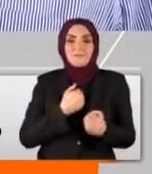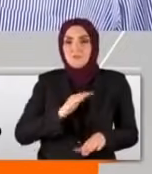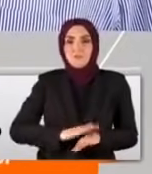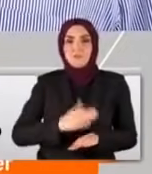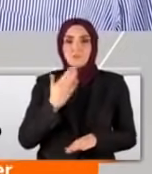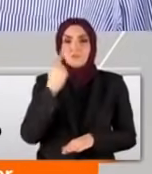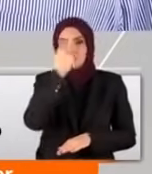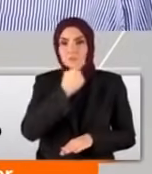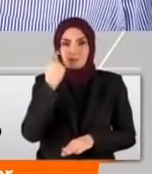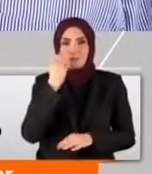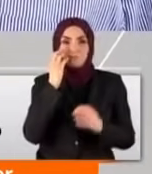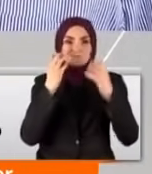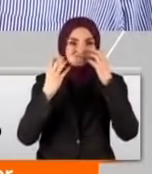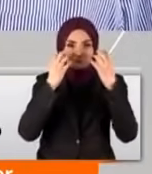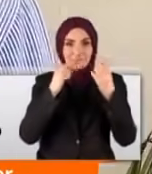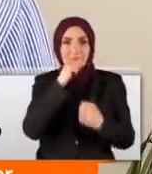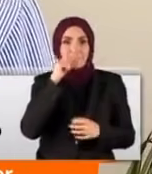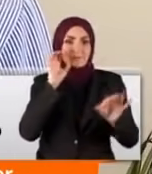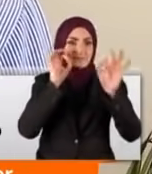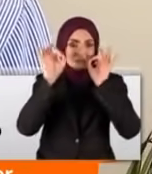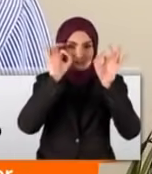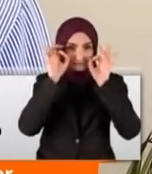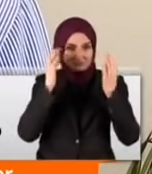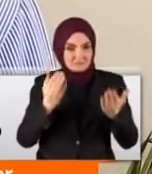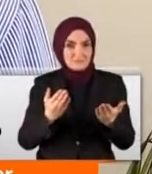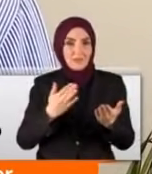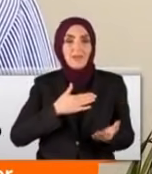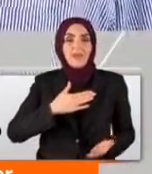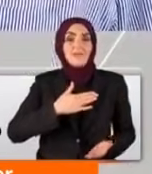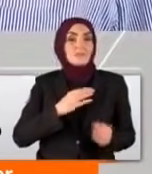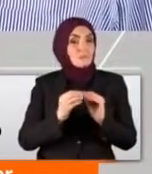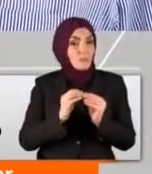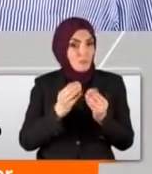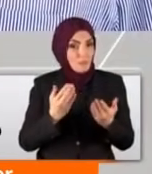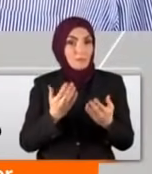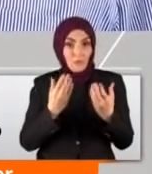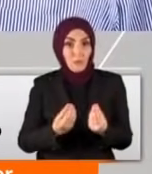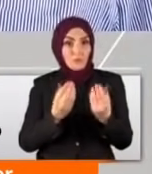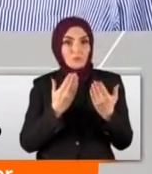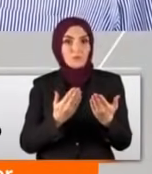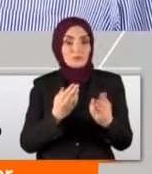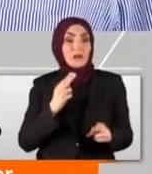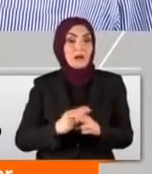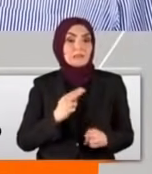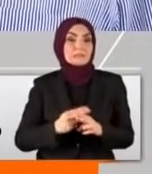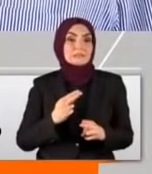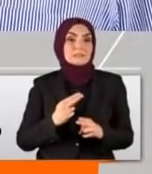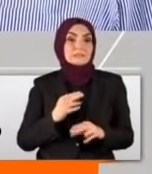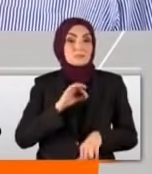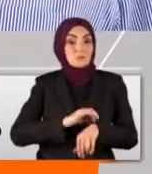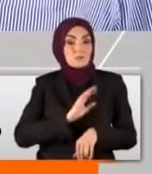şişlik, kızarıklık gibi durumlar oluyorsa, nefes almada zorluklar oluyorsa bir acil tıbbi